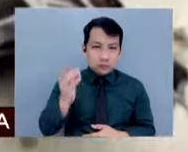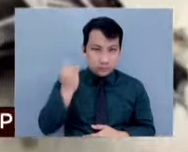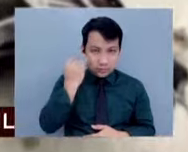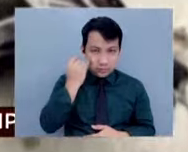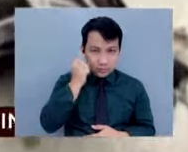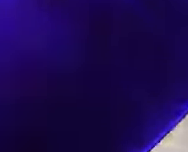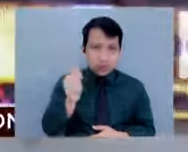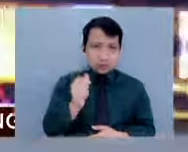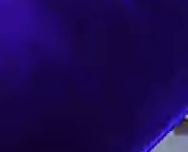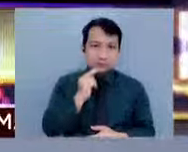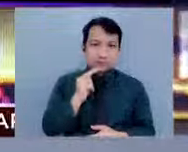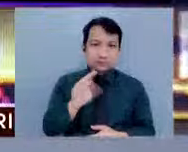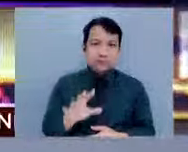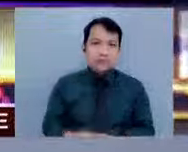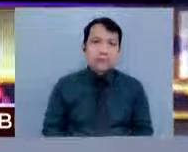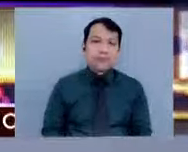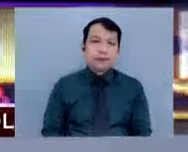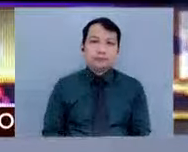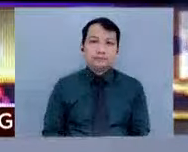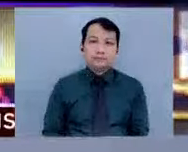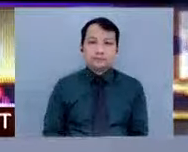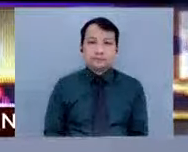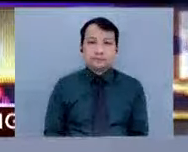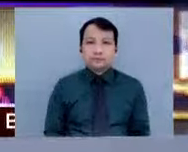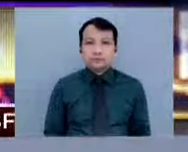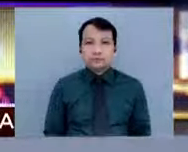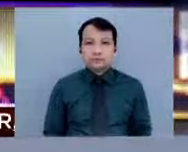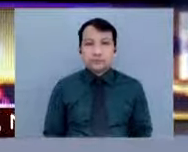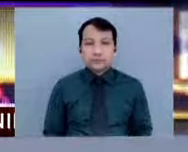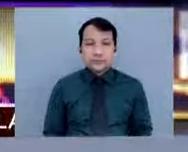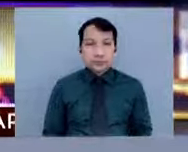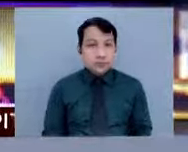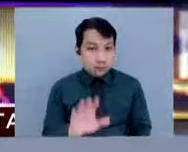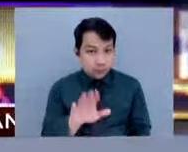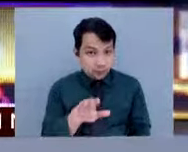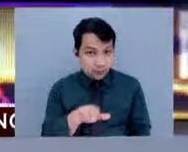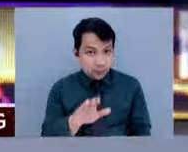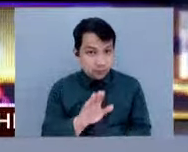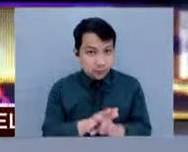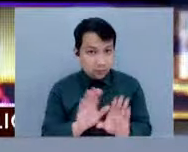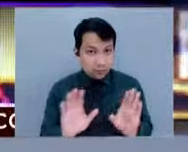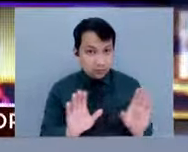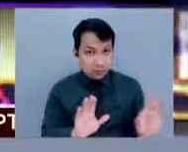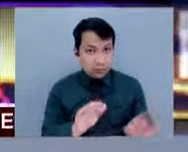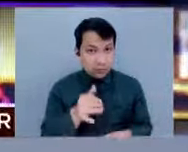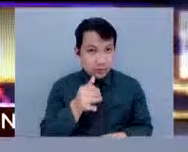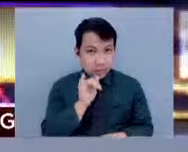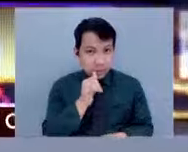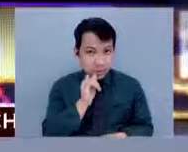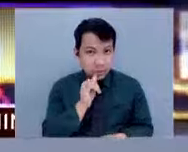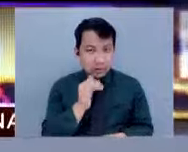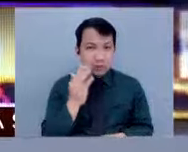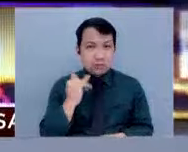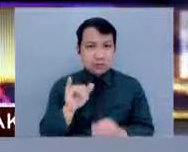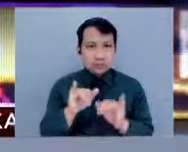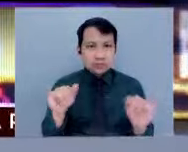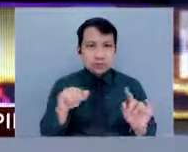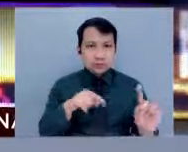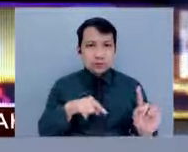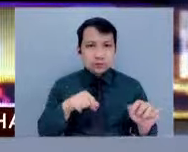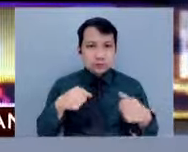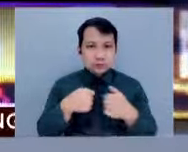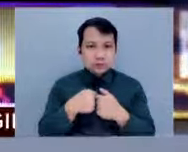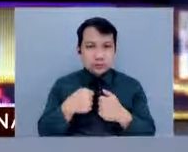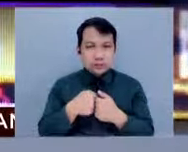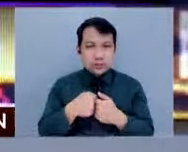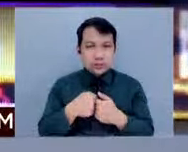News 5. Paalala po, hinay-hinay lang sa pag-inom ng alak para hindi matulad sa mga nagsuntukang lasing sa